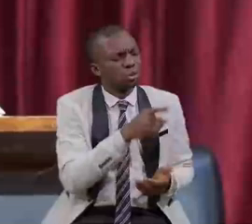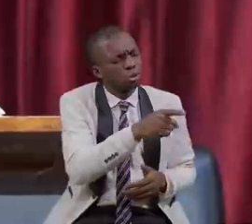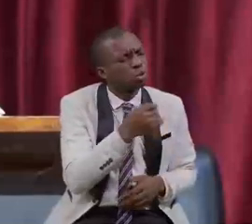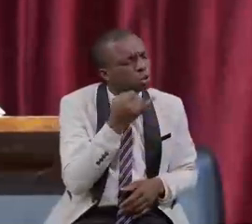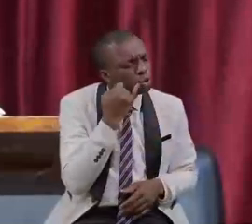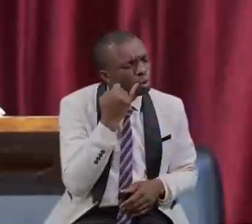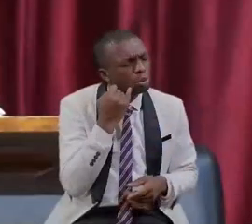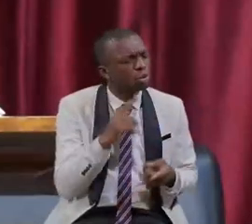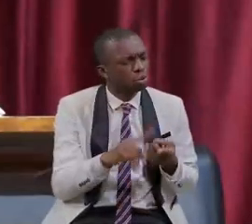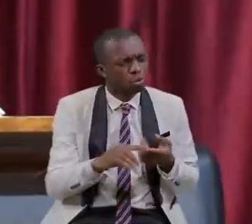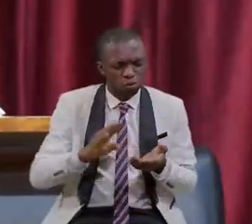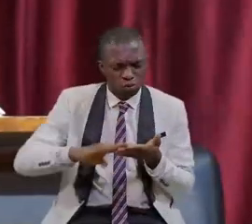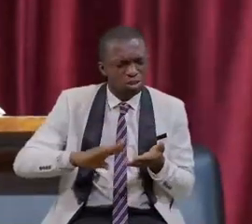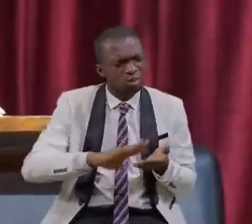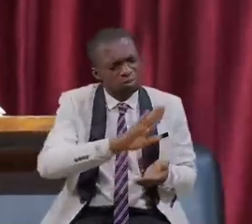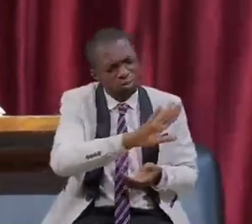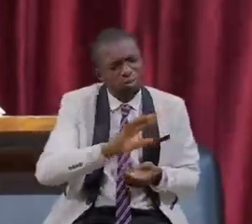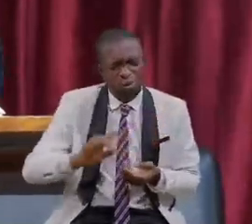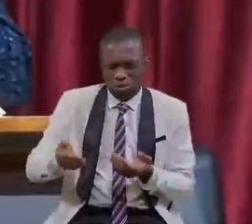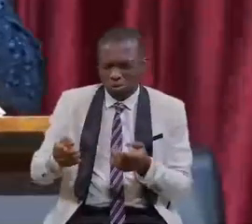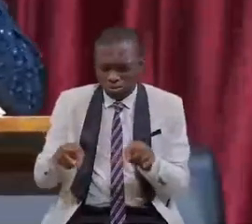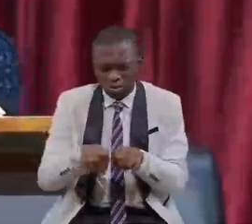Ne devais-tu pas pardonner à ton